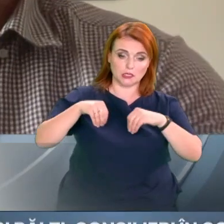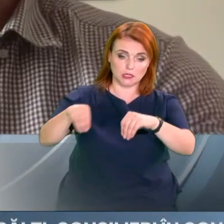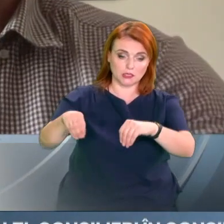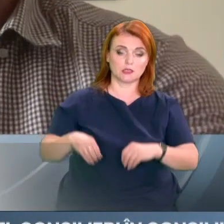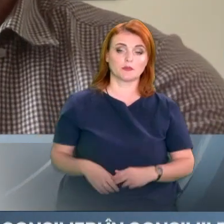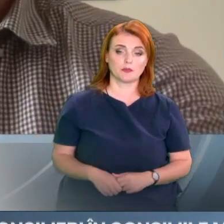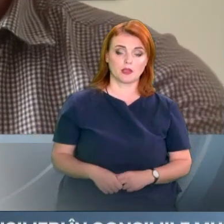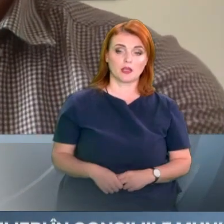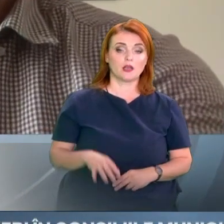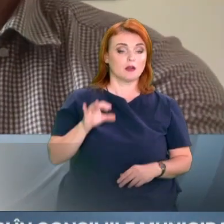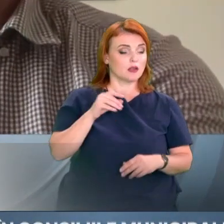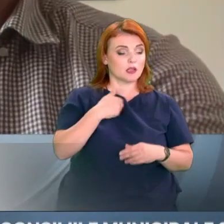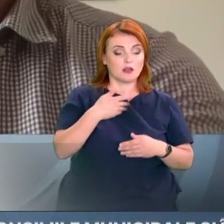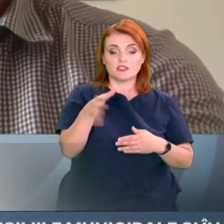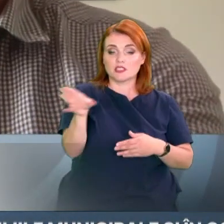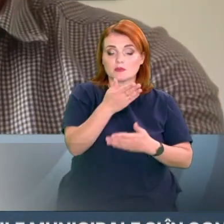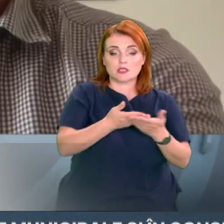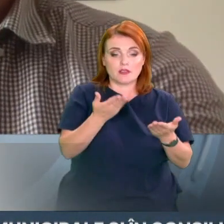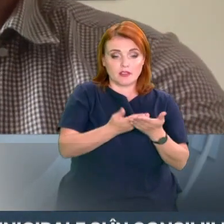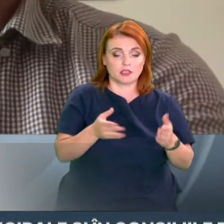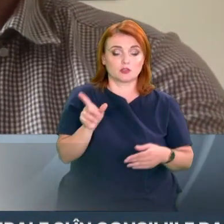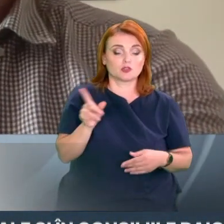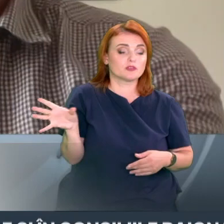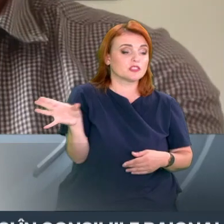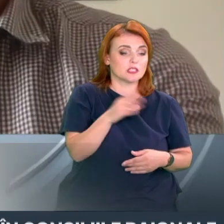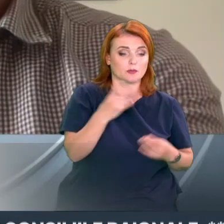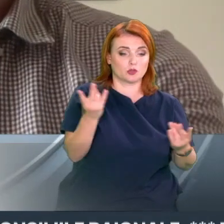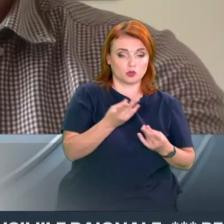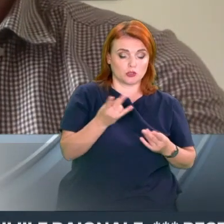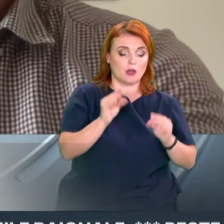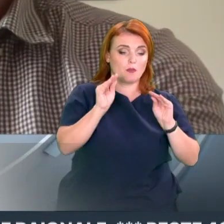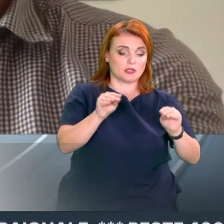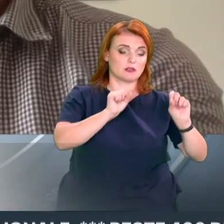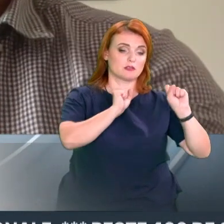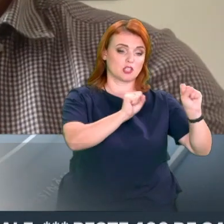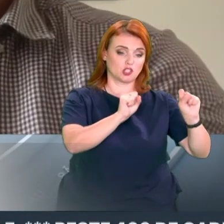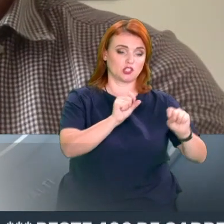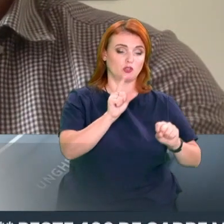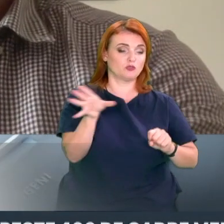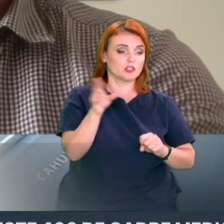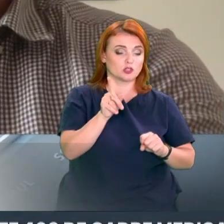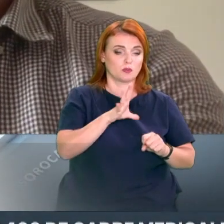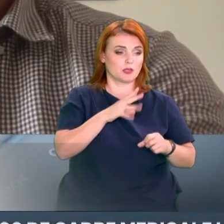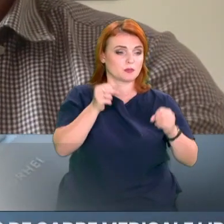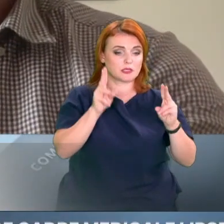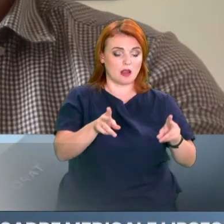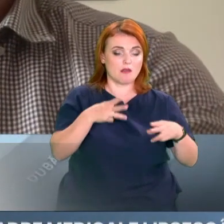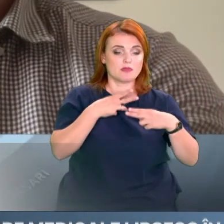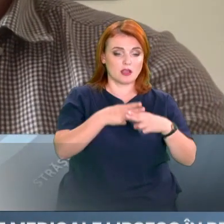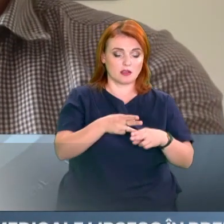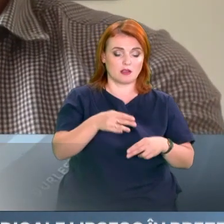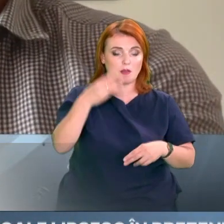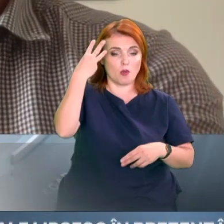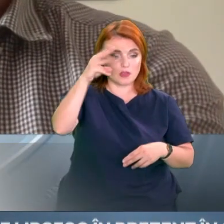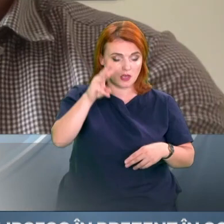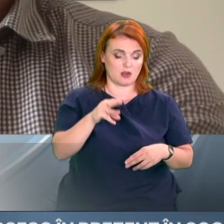aceea trebuie să modernizăm plantațiile, trebuie să ne asociem, trebuie să creăm centrele de colectare și de procesare